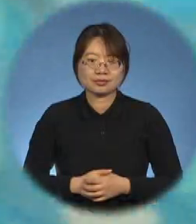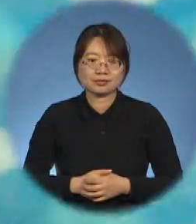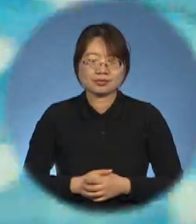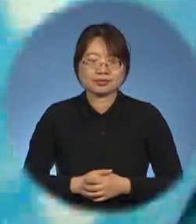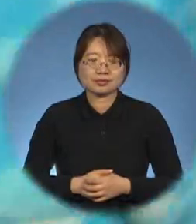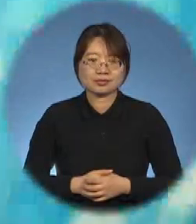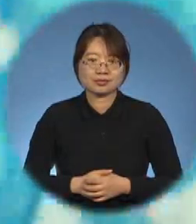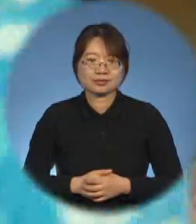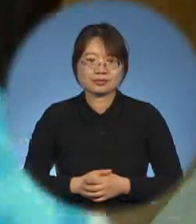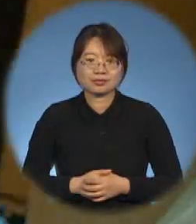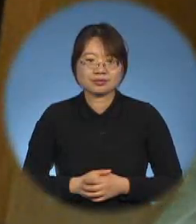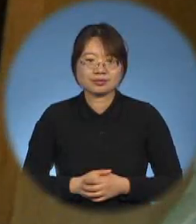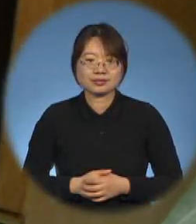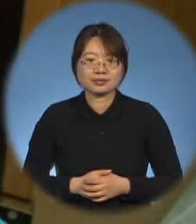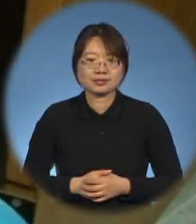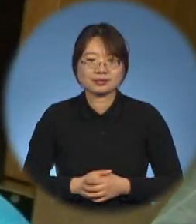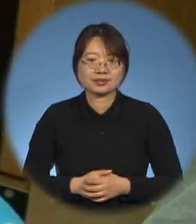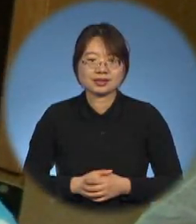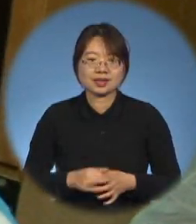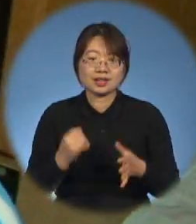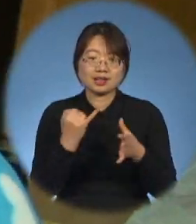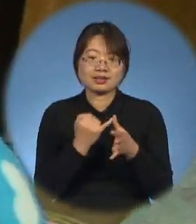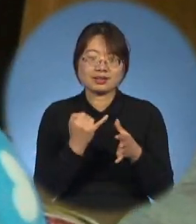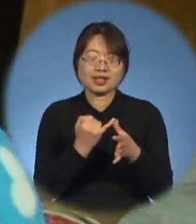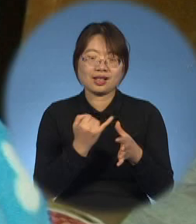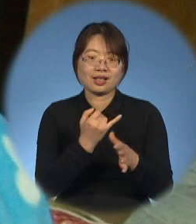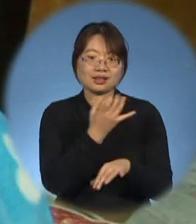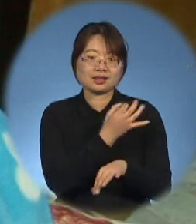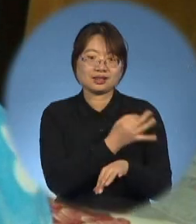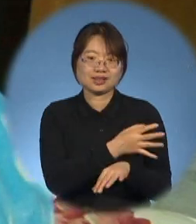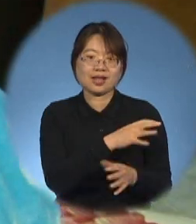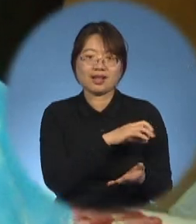딸의 따라서 할 큰 딸이